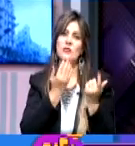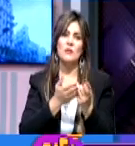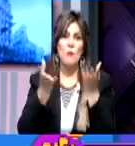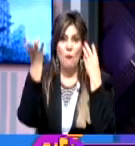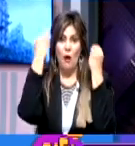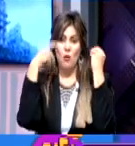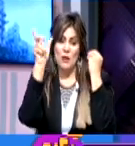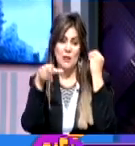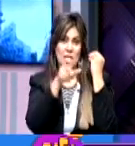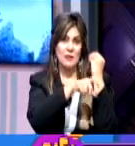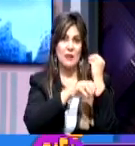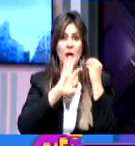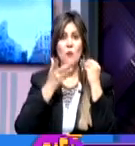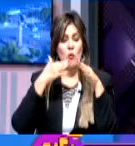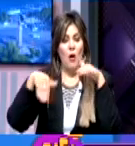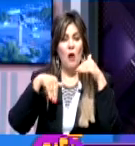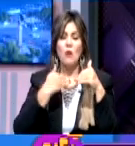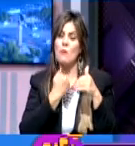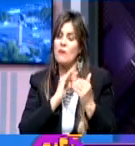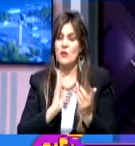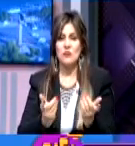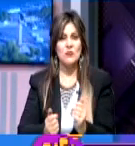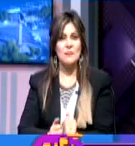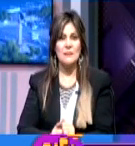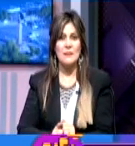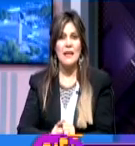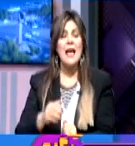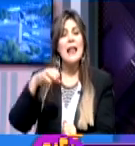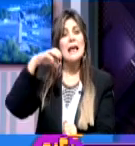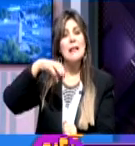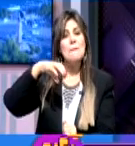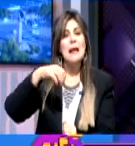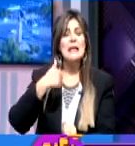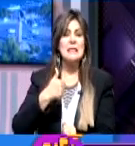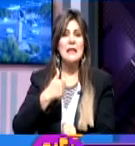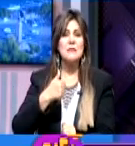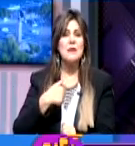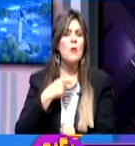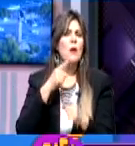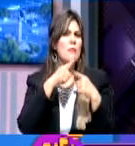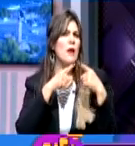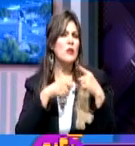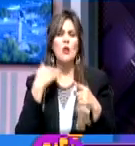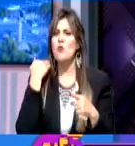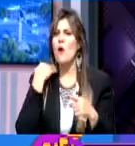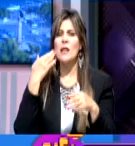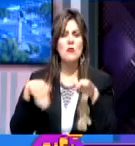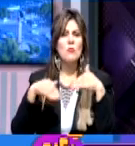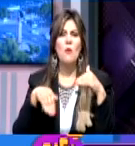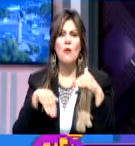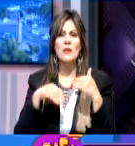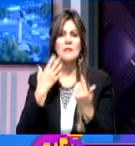عن مراكز الإحصاء الرسمية بتقدر عدد المعاقين بصورة